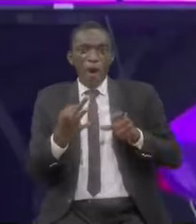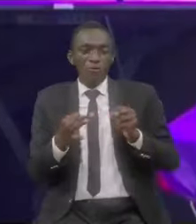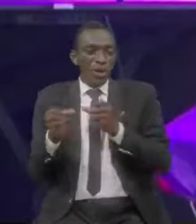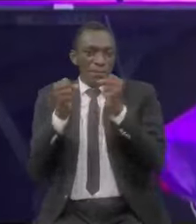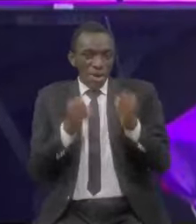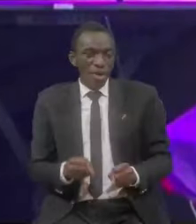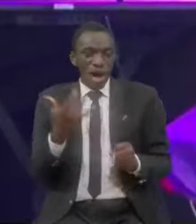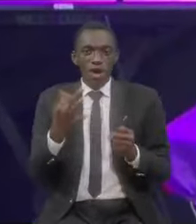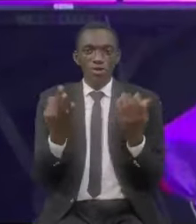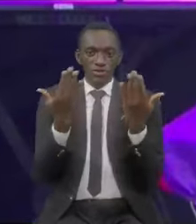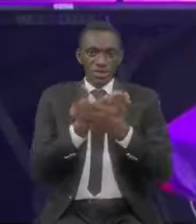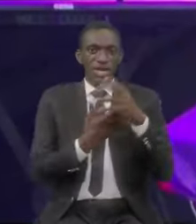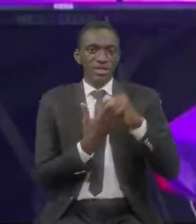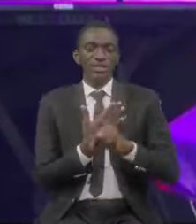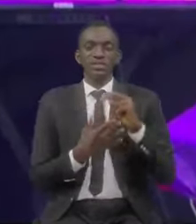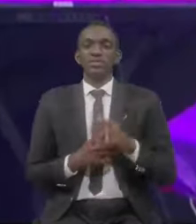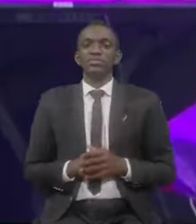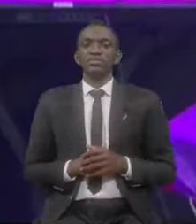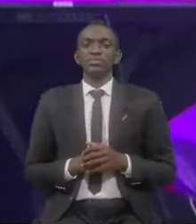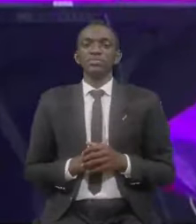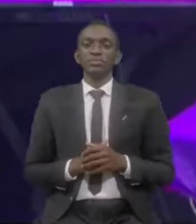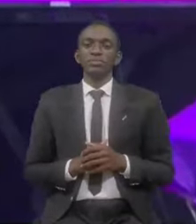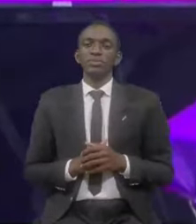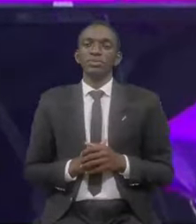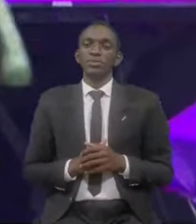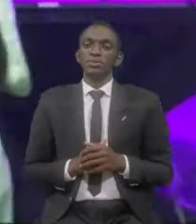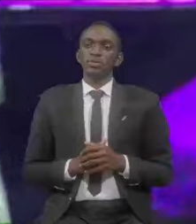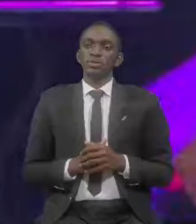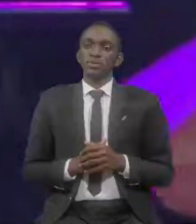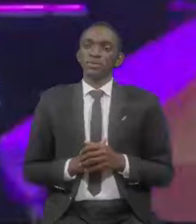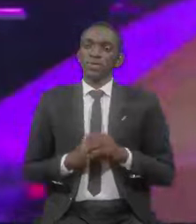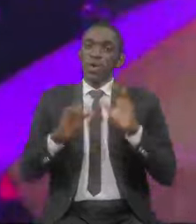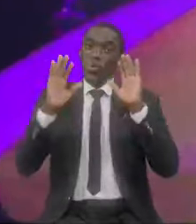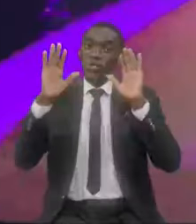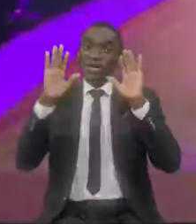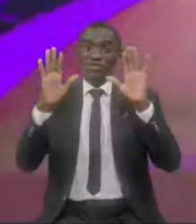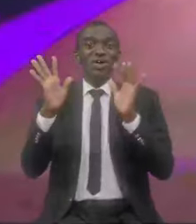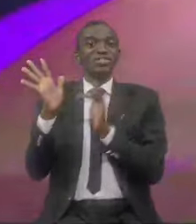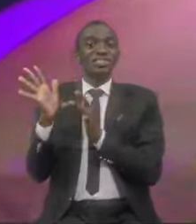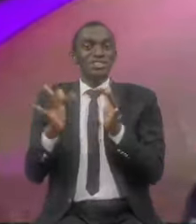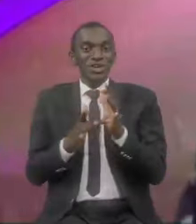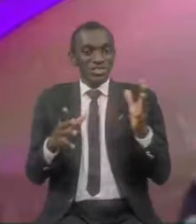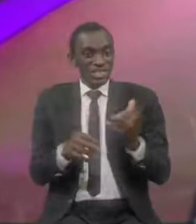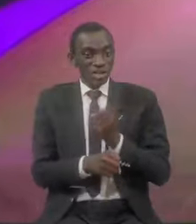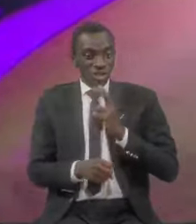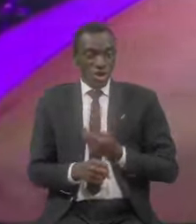Il nous enlève de la juridiction, de la puissance des ténèbres. Il nous enlève.